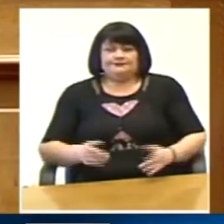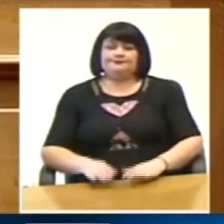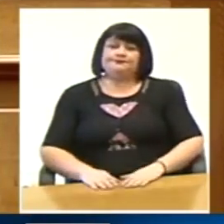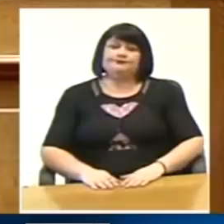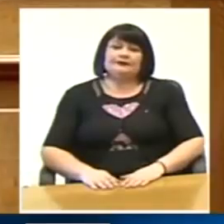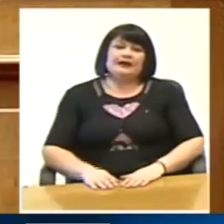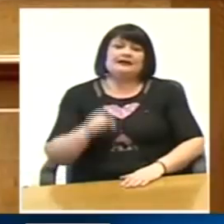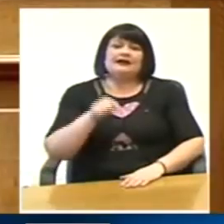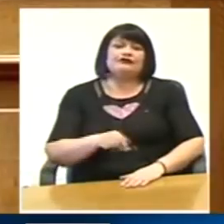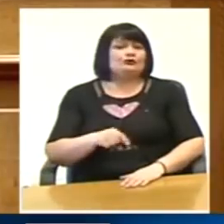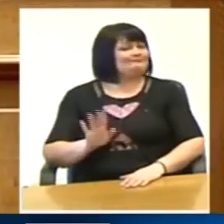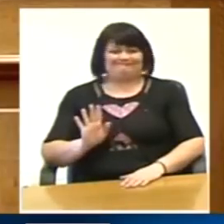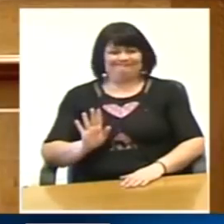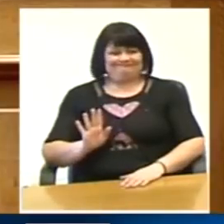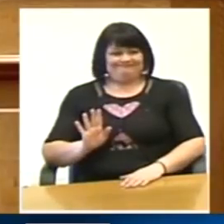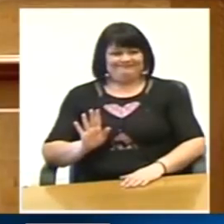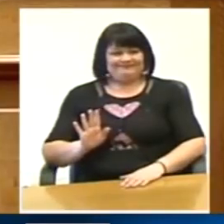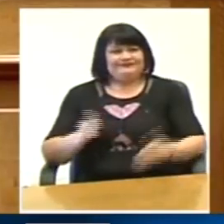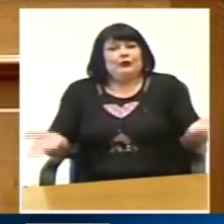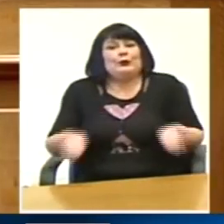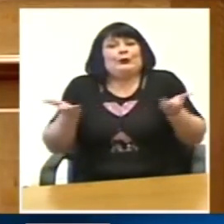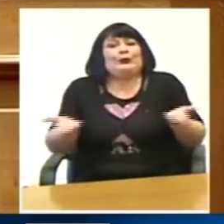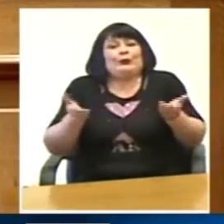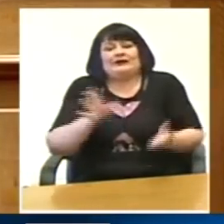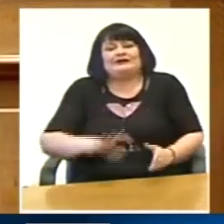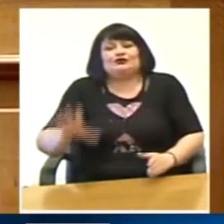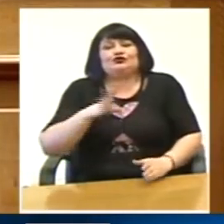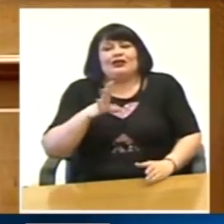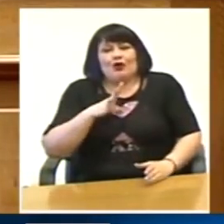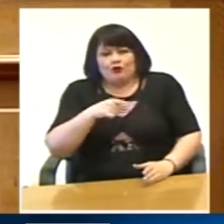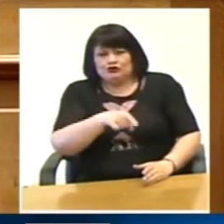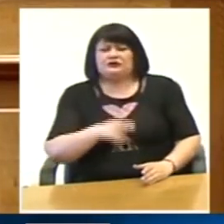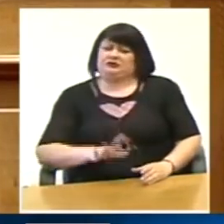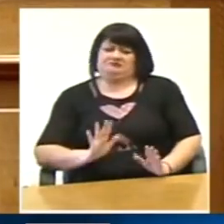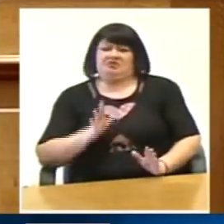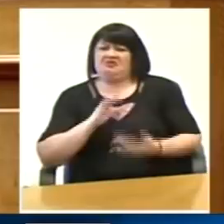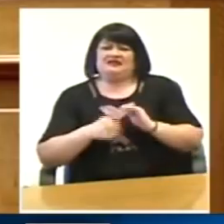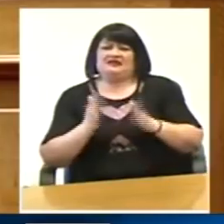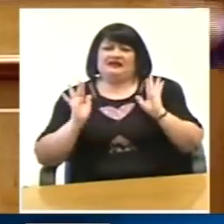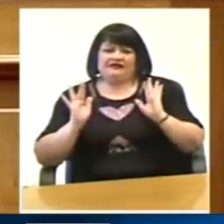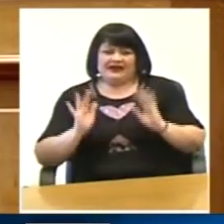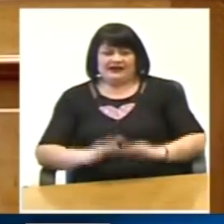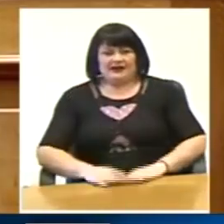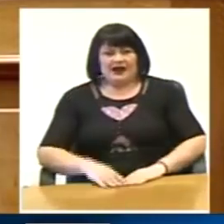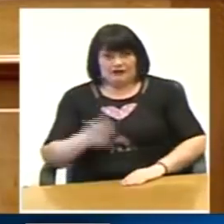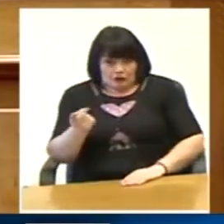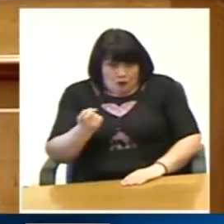ουδέτερη. Ακριβώς γιατί θα αλάφρυνε και θα ανακούφιζε τα λαϊκά στρώματα. Και αποτελεί